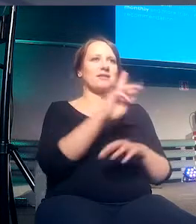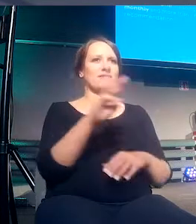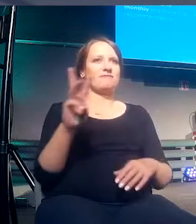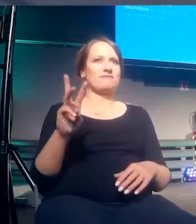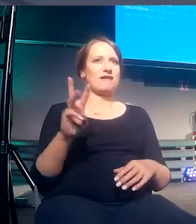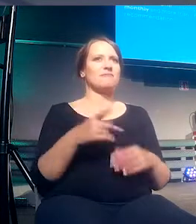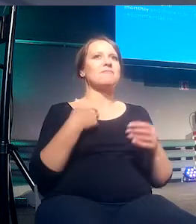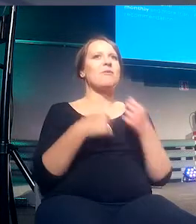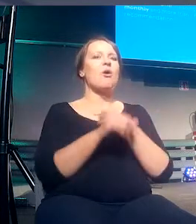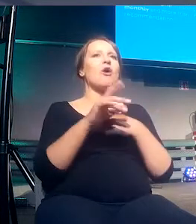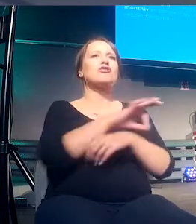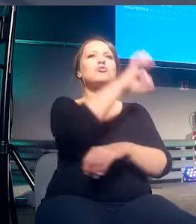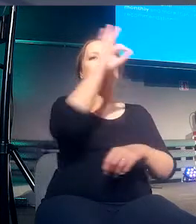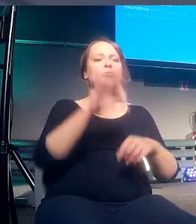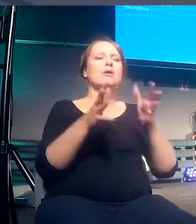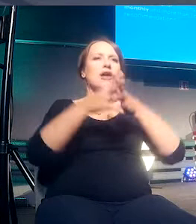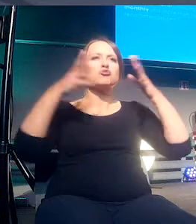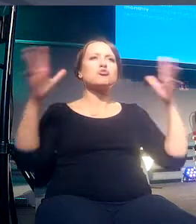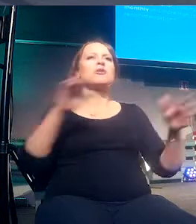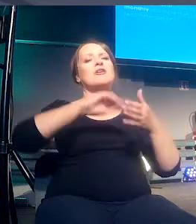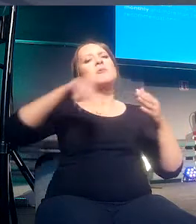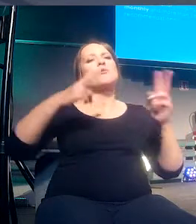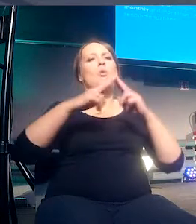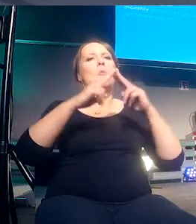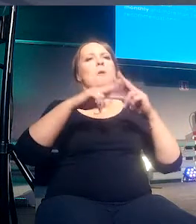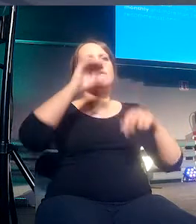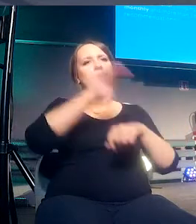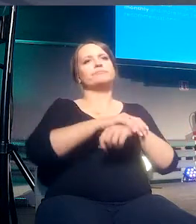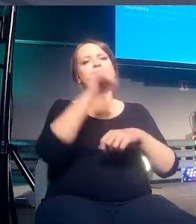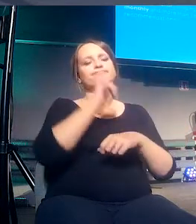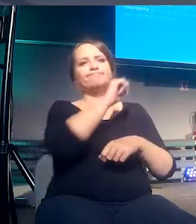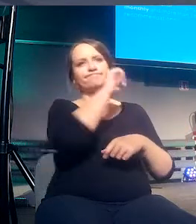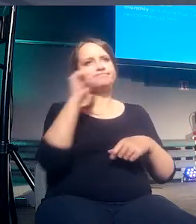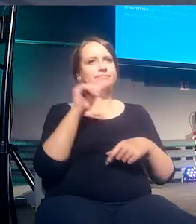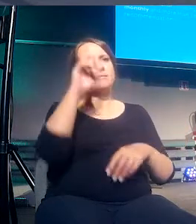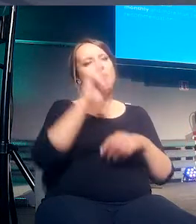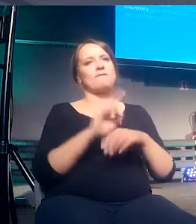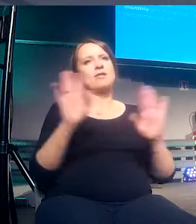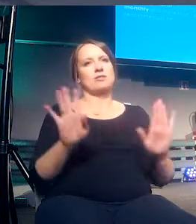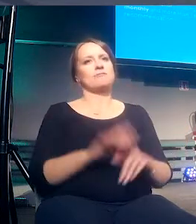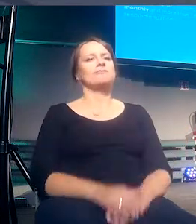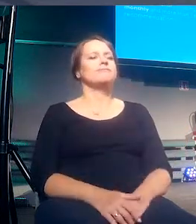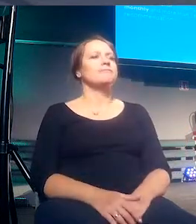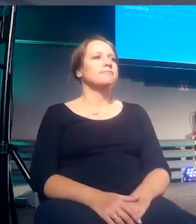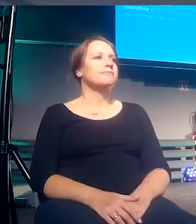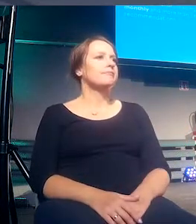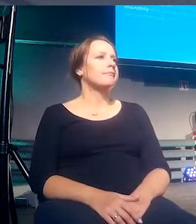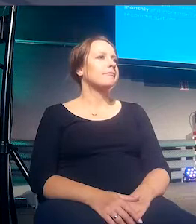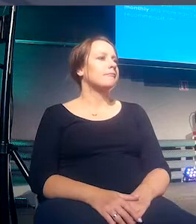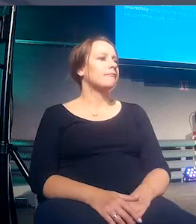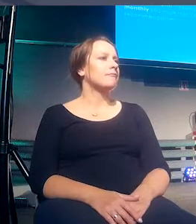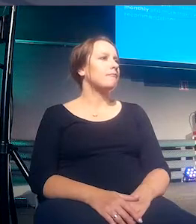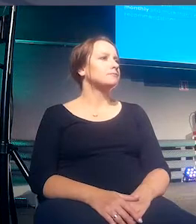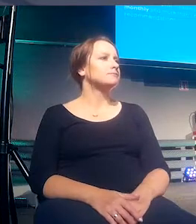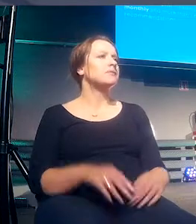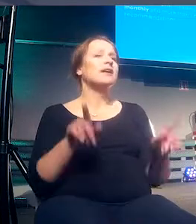dużych projektach ma się podpisaną umowę dotyczącą poufności. Więc mogę Wam tylko opowiedzieć o